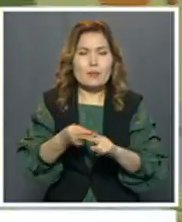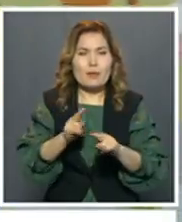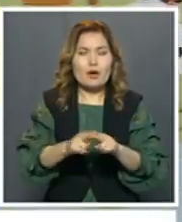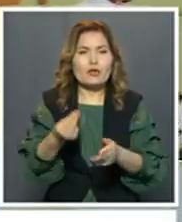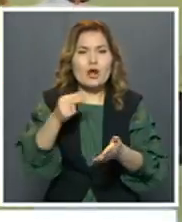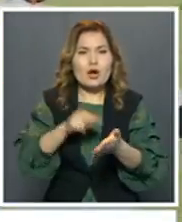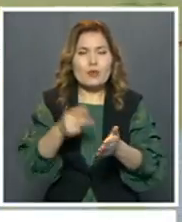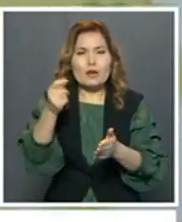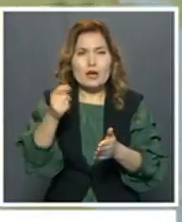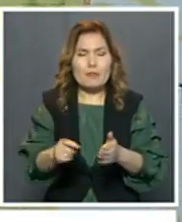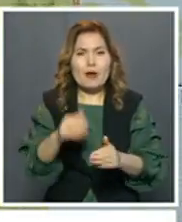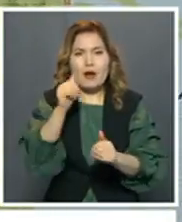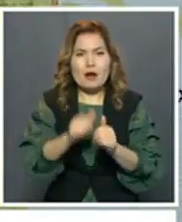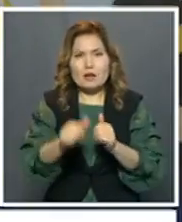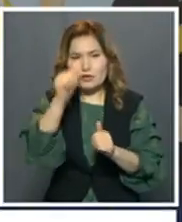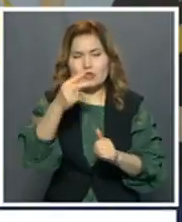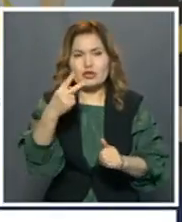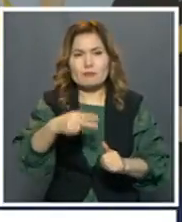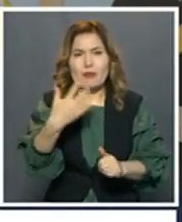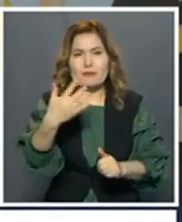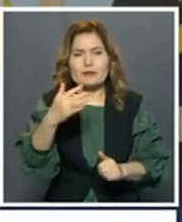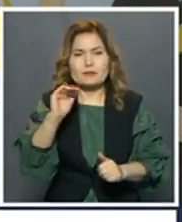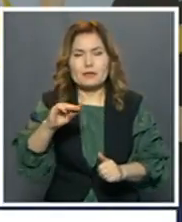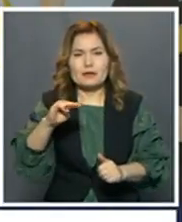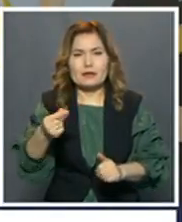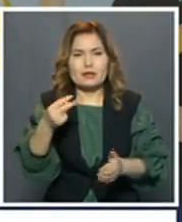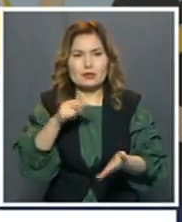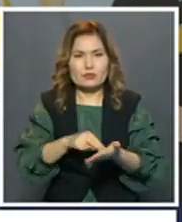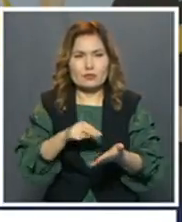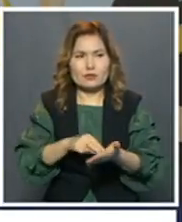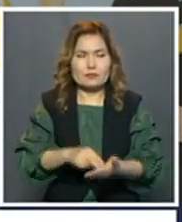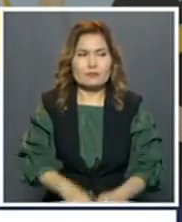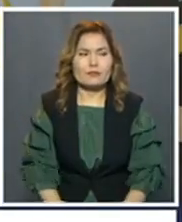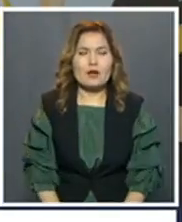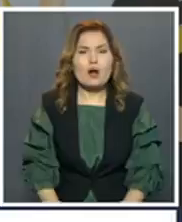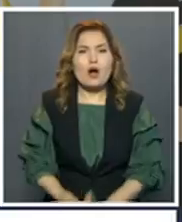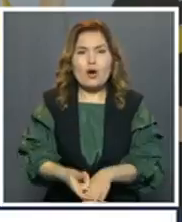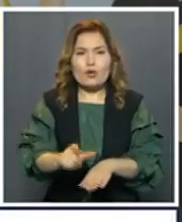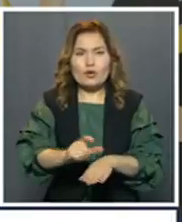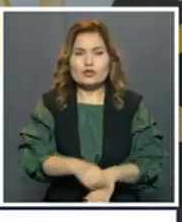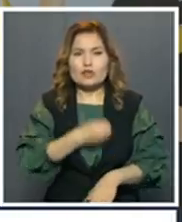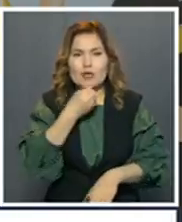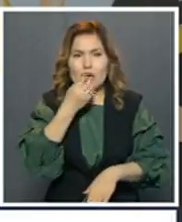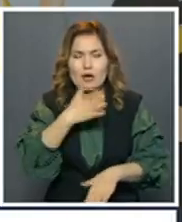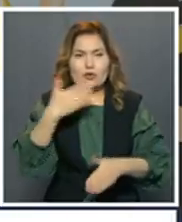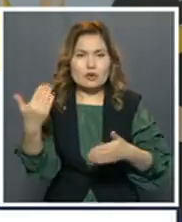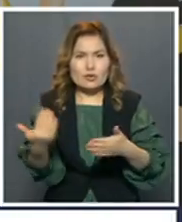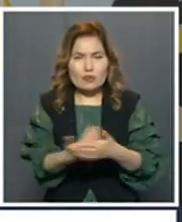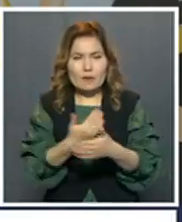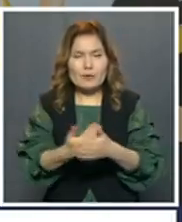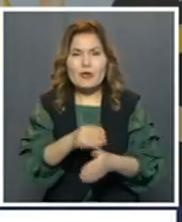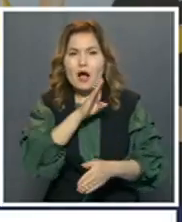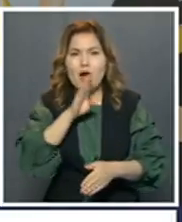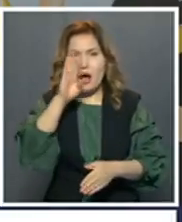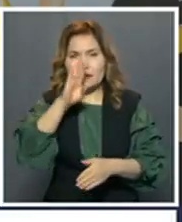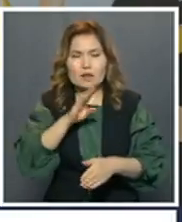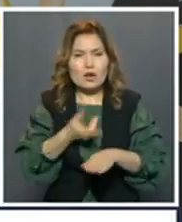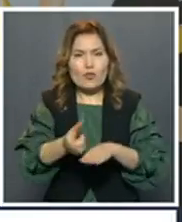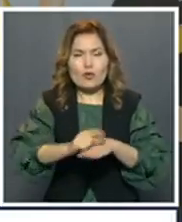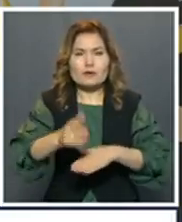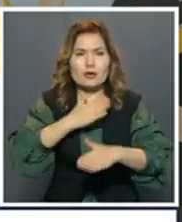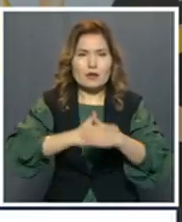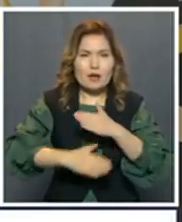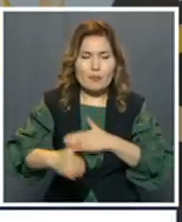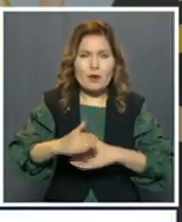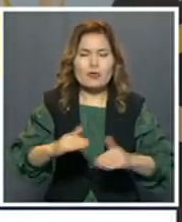жетімді. Айына 25 мың теңге. Ең бір жақсы айтып кететінім, ата-аналардың қуанышы, өйткені